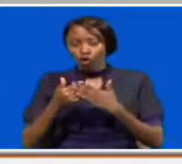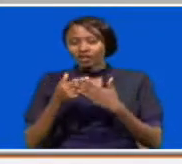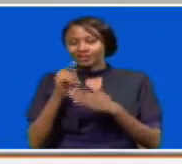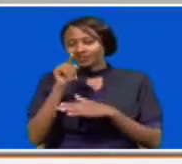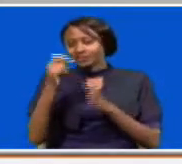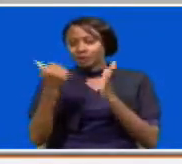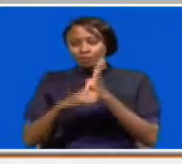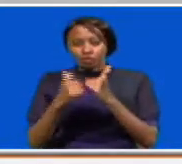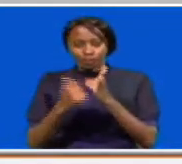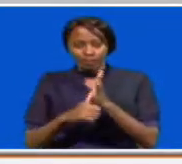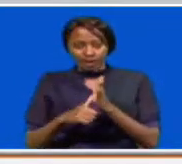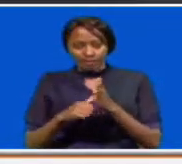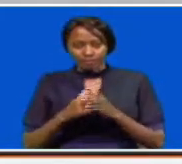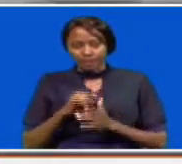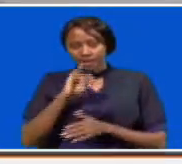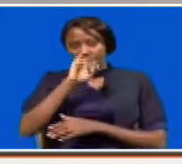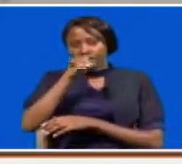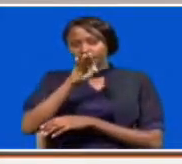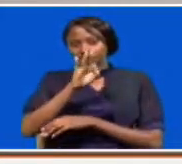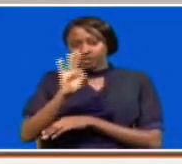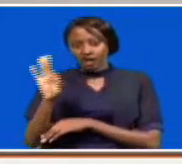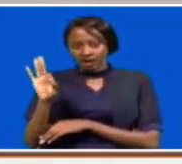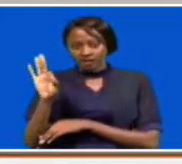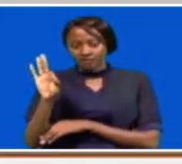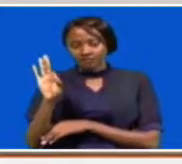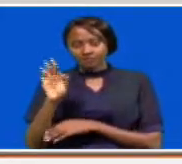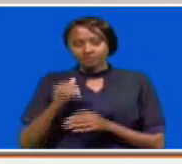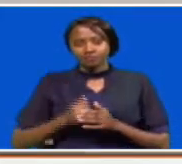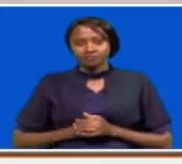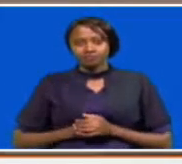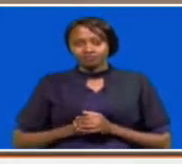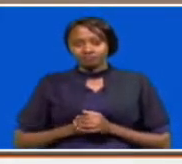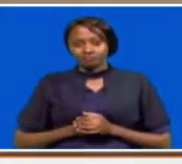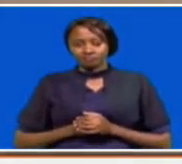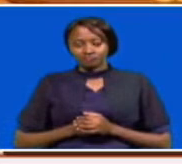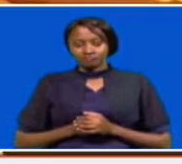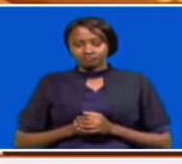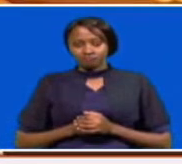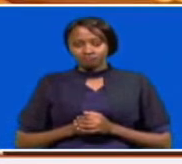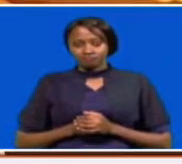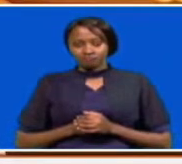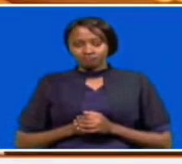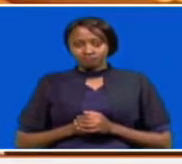hivyo. Jeff Kirui, KTN News.